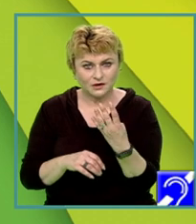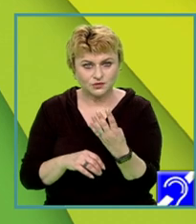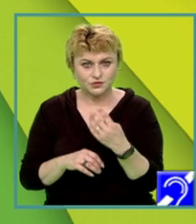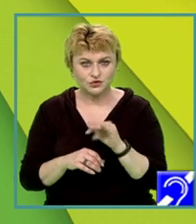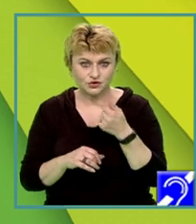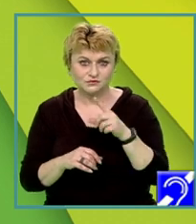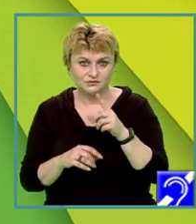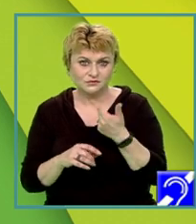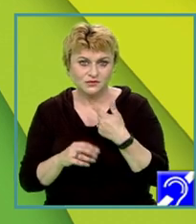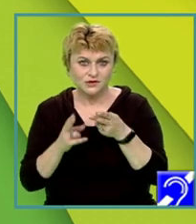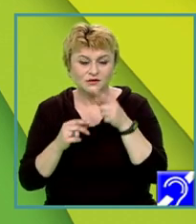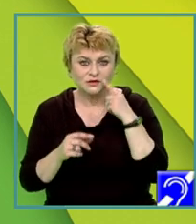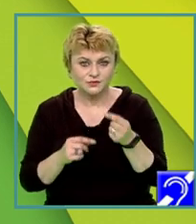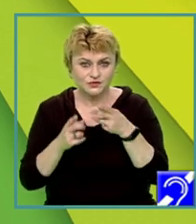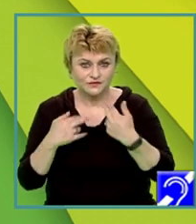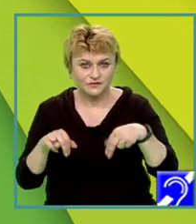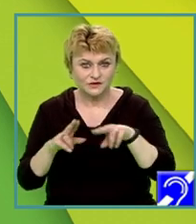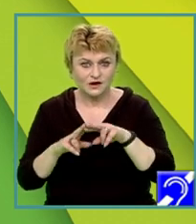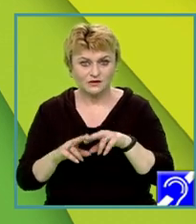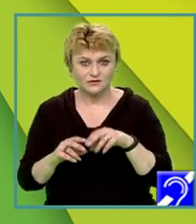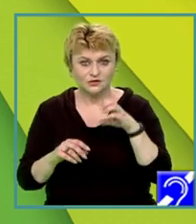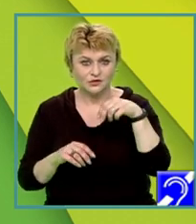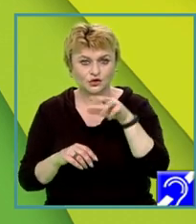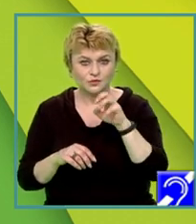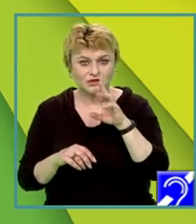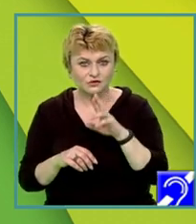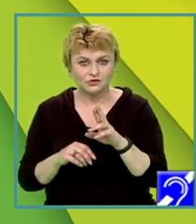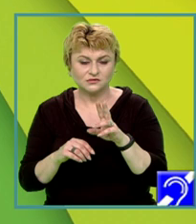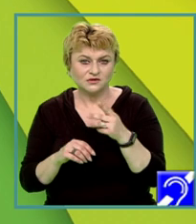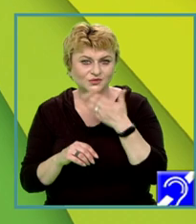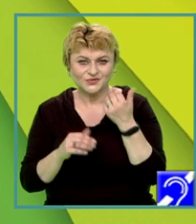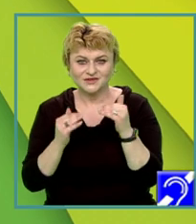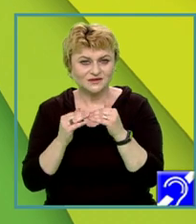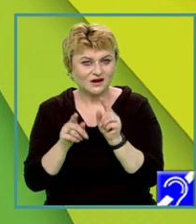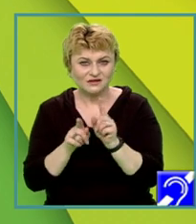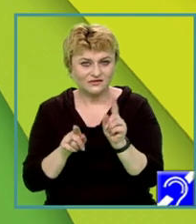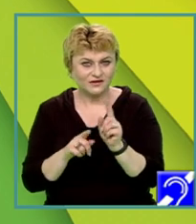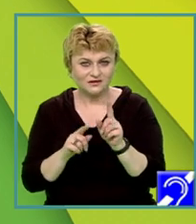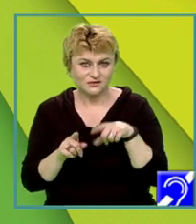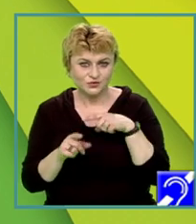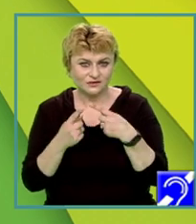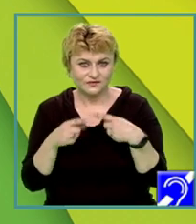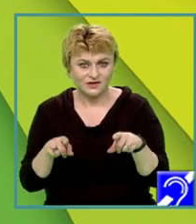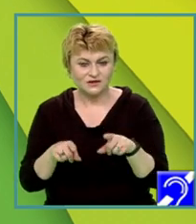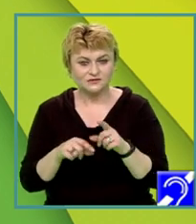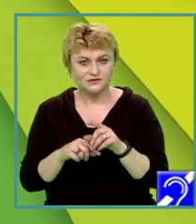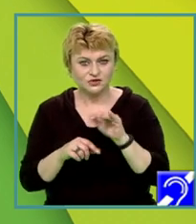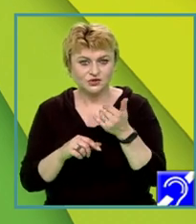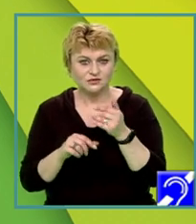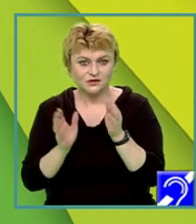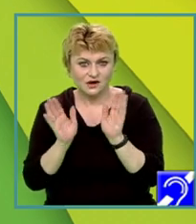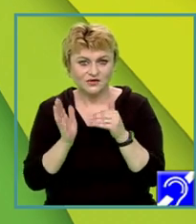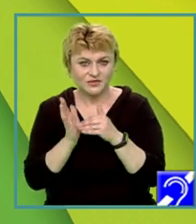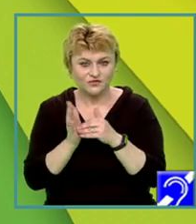Răspunsul final pentru că numitorii sunt diferiți însă numitorul comun fiind patru necesită o